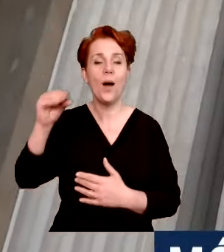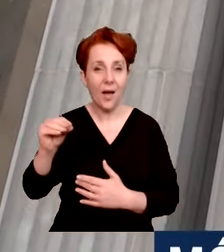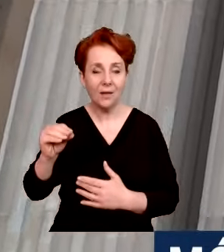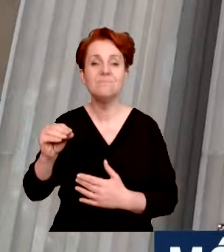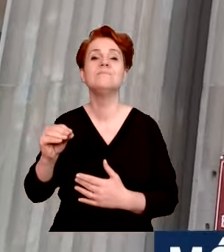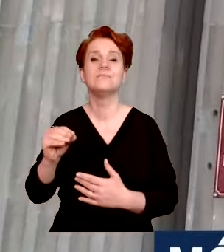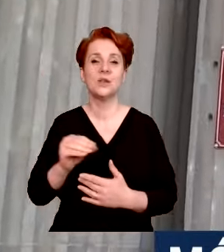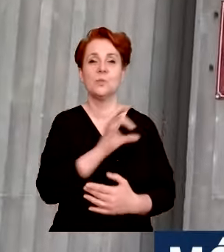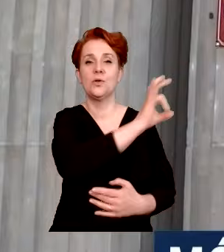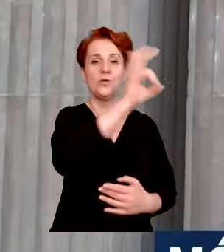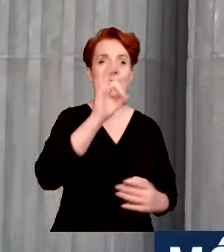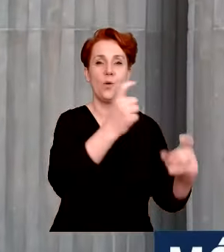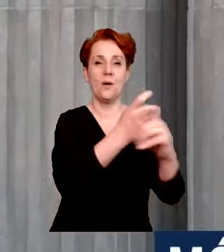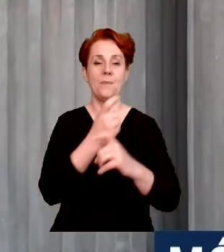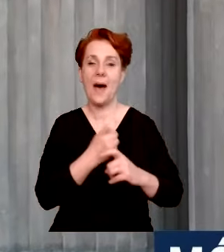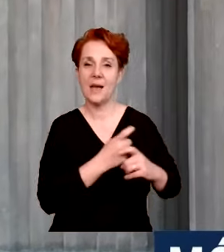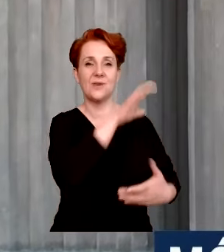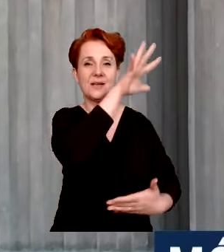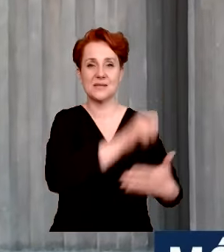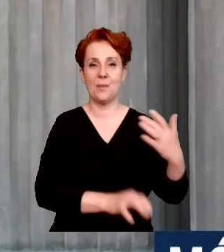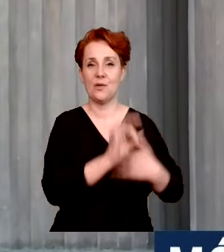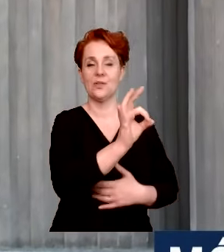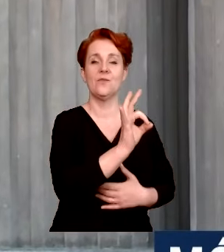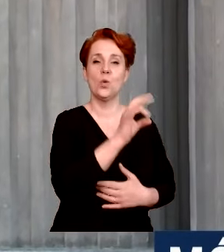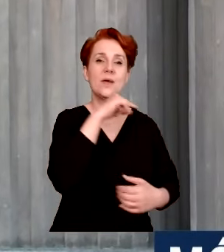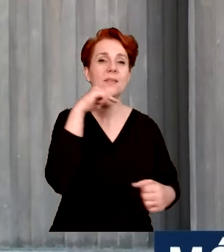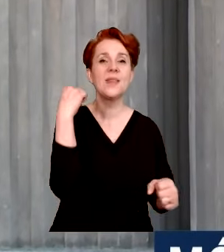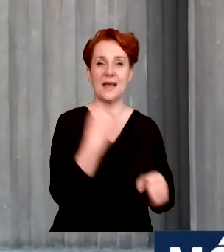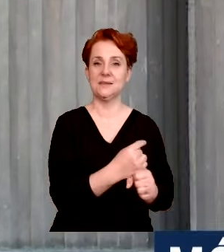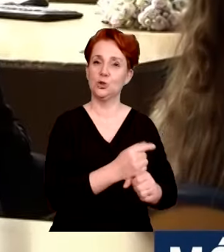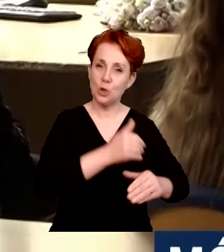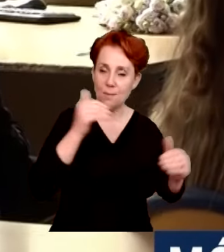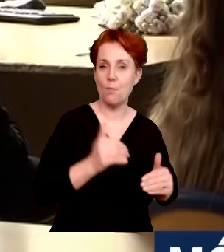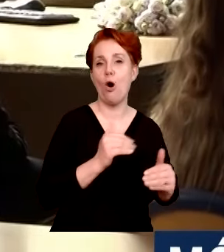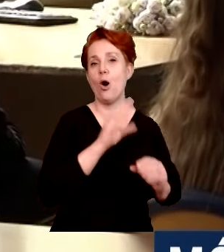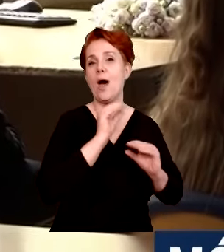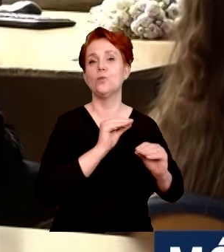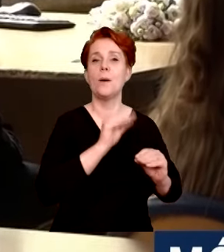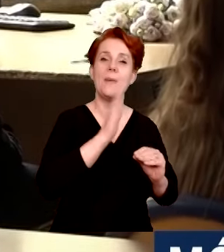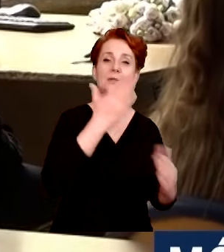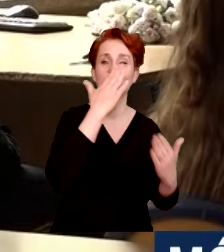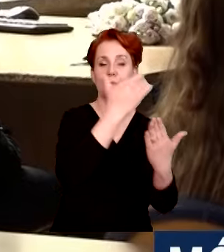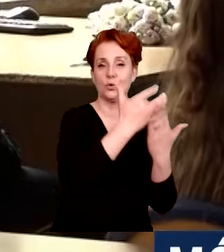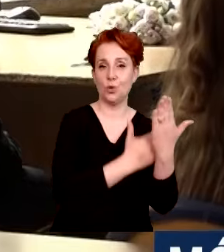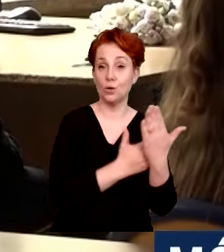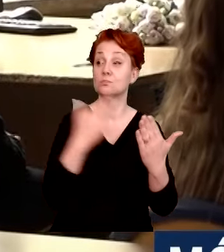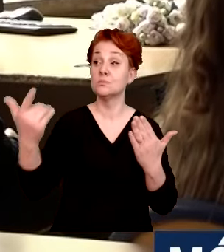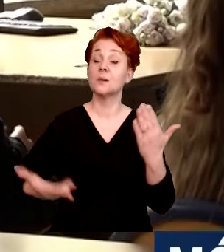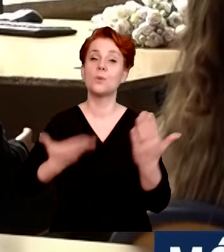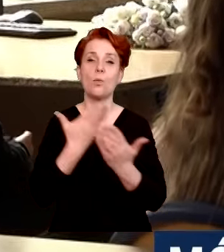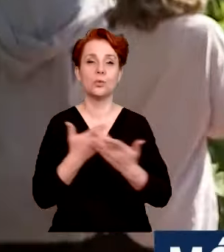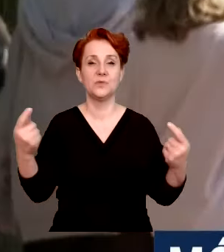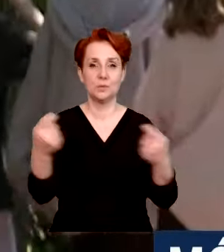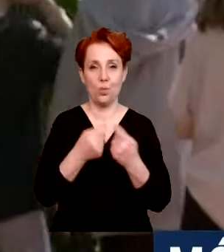aby odebrać państwom narodowym kompetencje w zakresie edukacji, aby zaproponować wspólny program edukacyjny, który jest